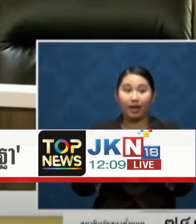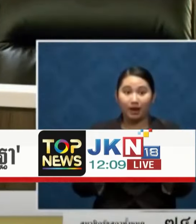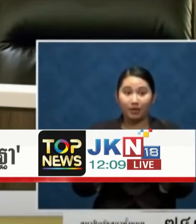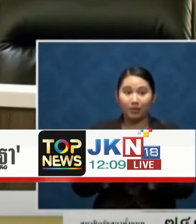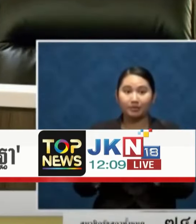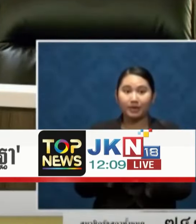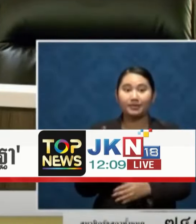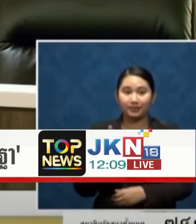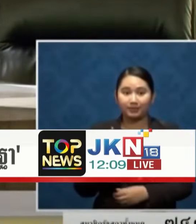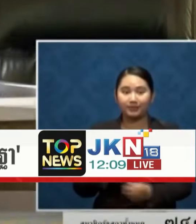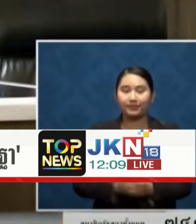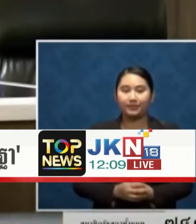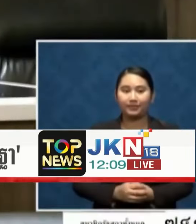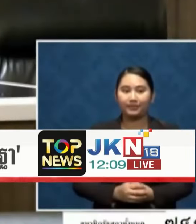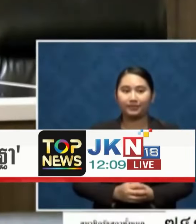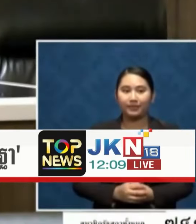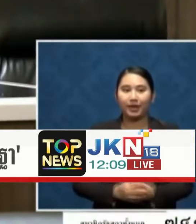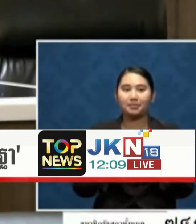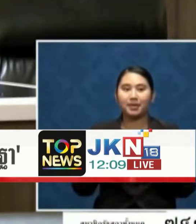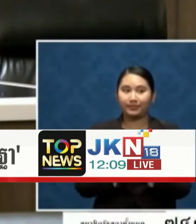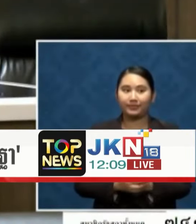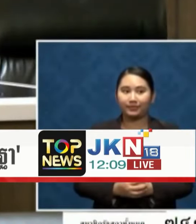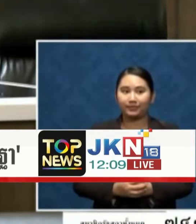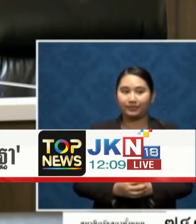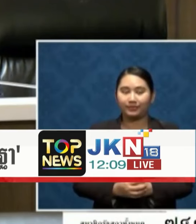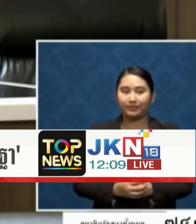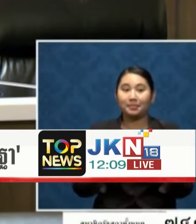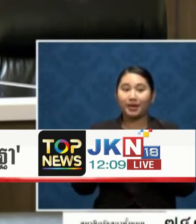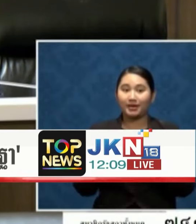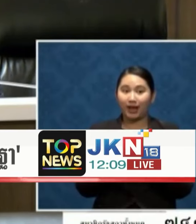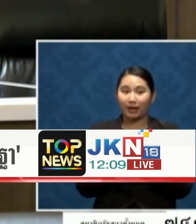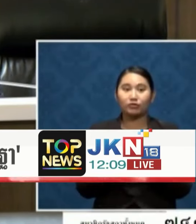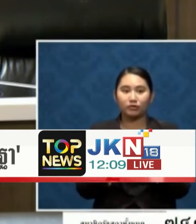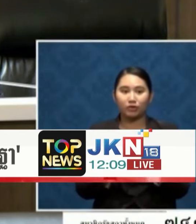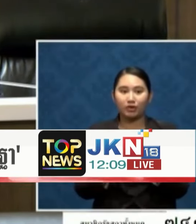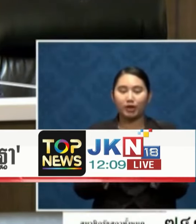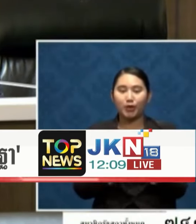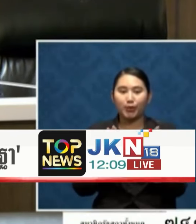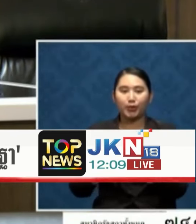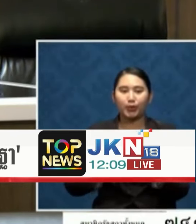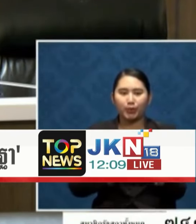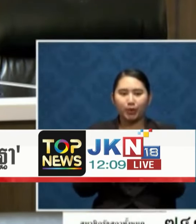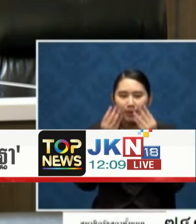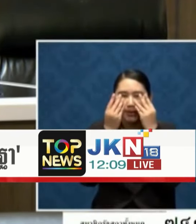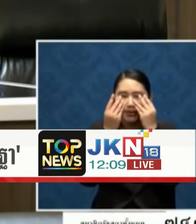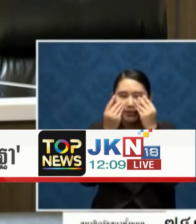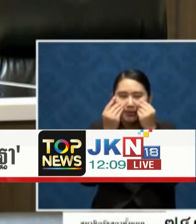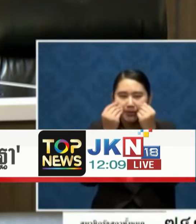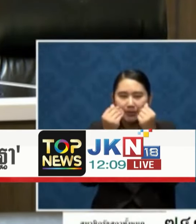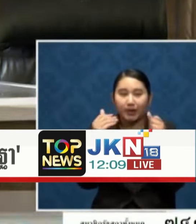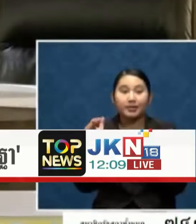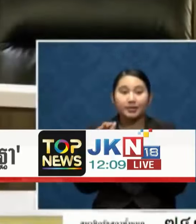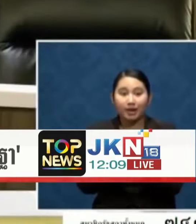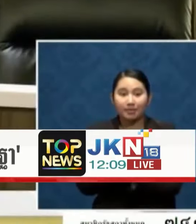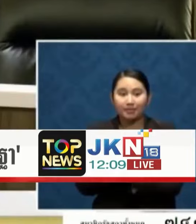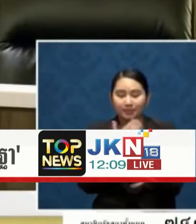ให้สิ้นสุดความเป็นรัฐมนตรีเนี่ยหลังจากนี้ไปเนี่ยมันก็อาจจะเกิดประเด็นเรื่องของการเมืองเกิดขึ้นได้หรือว่าสุญญากาศทางการเมือง